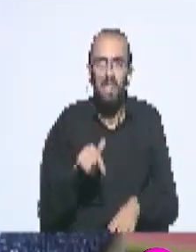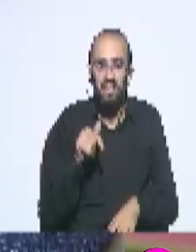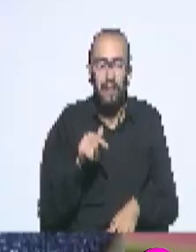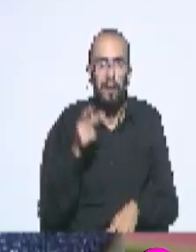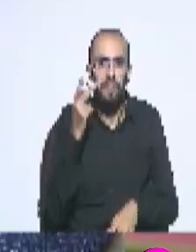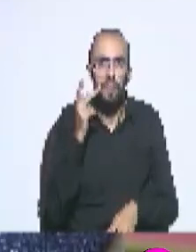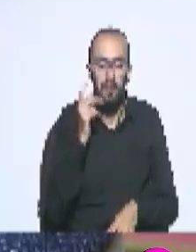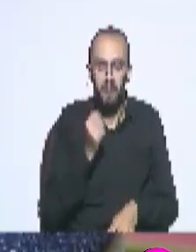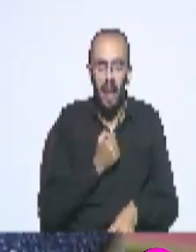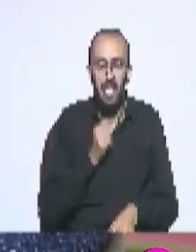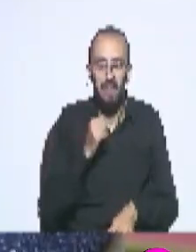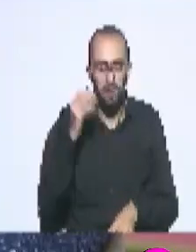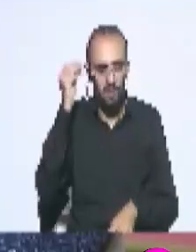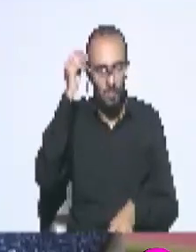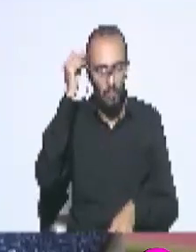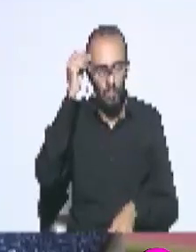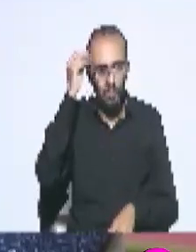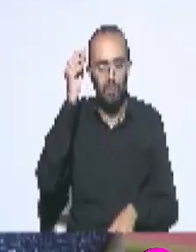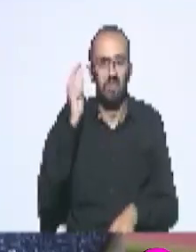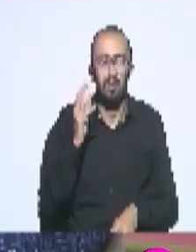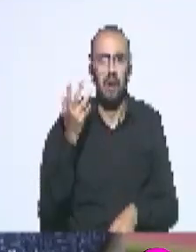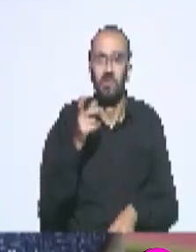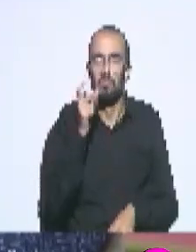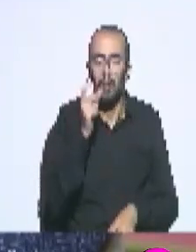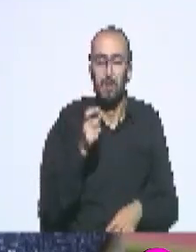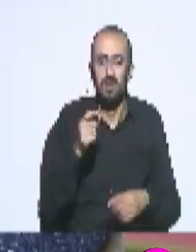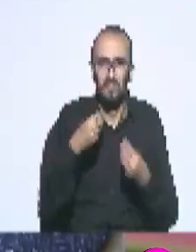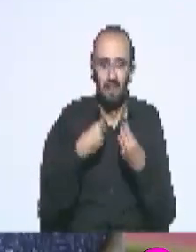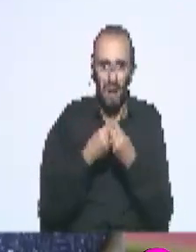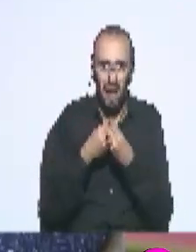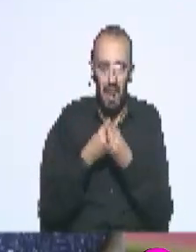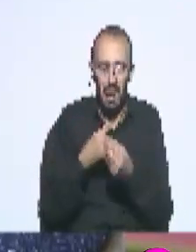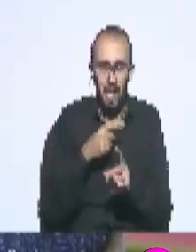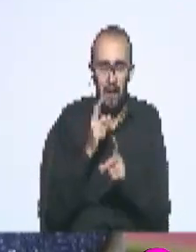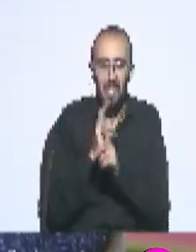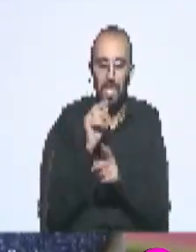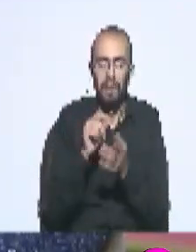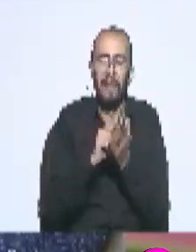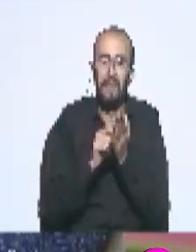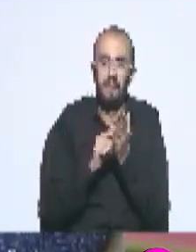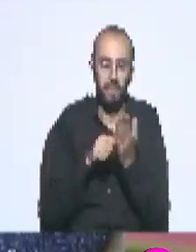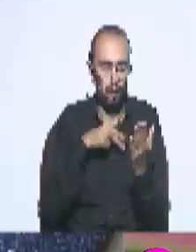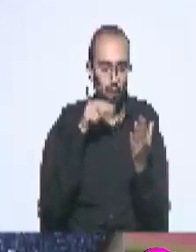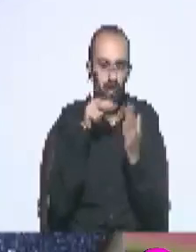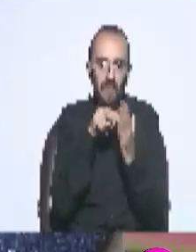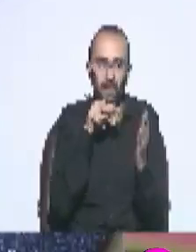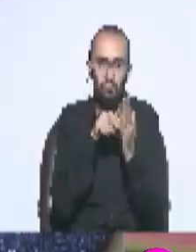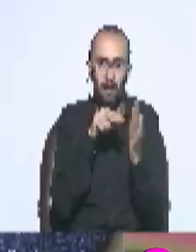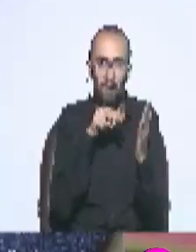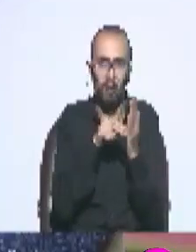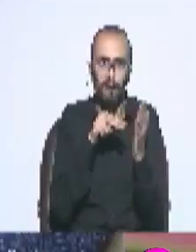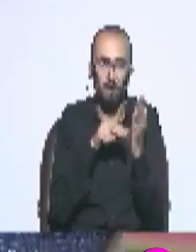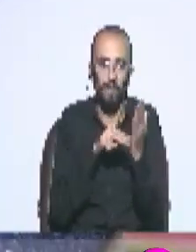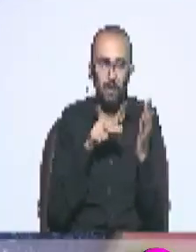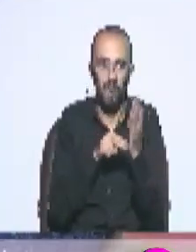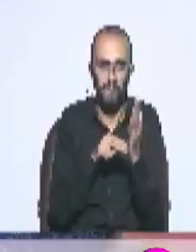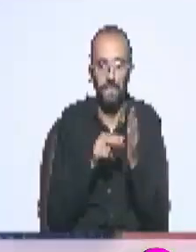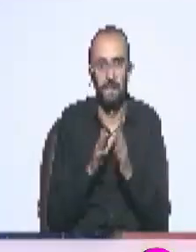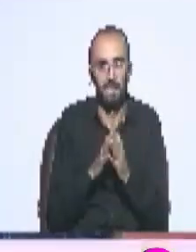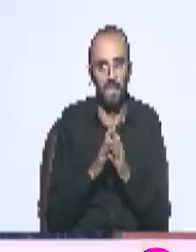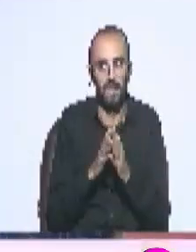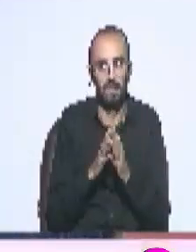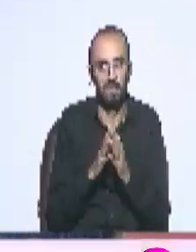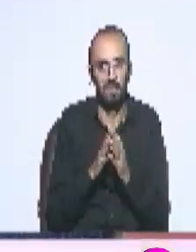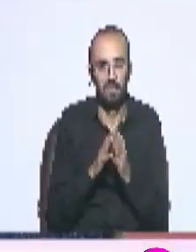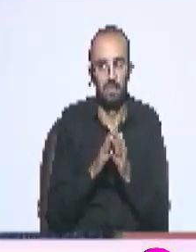ا انا دايما اي حد بيتابع معايا بقول له كمان لازم يبقى كاتبهم شايفهم قدامه و شايفهم ا يمكن